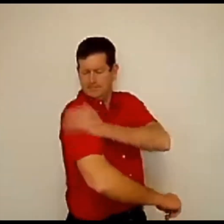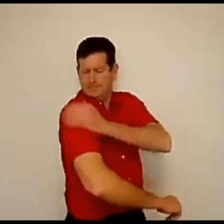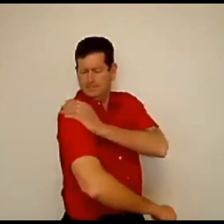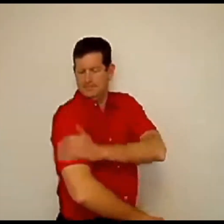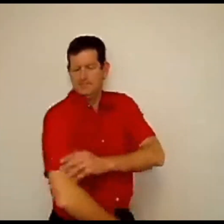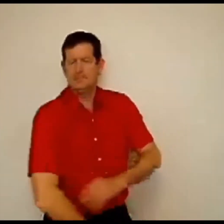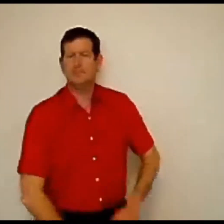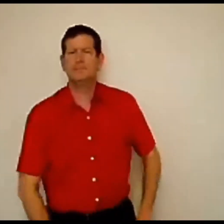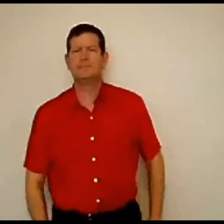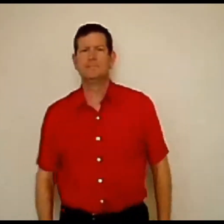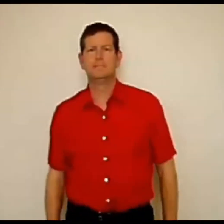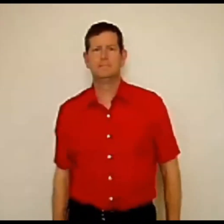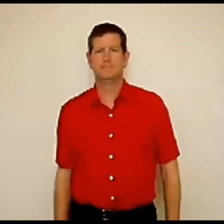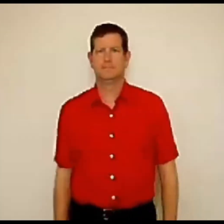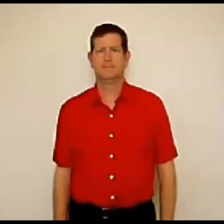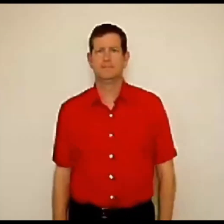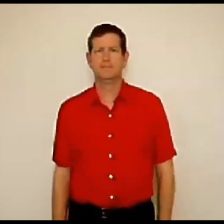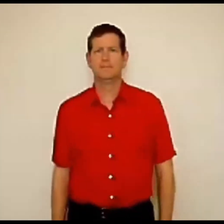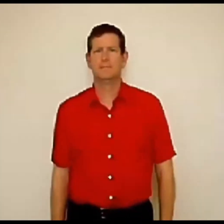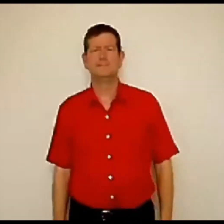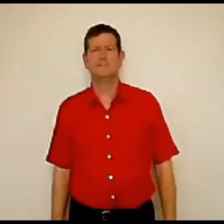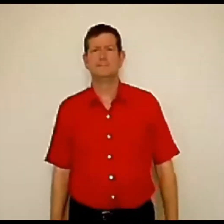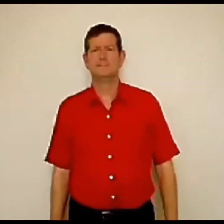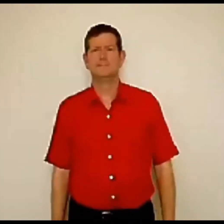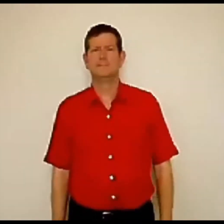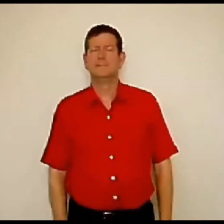Prendre un bain.